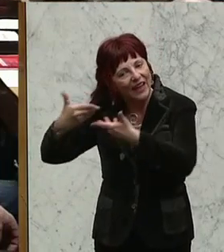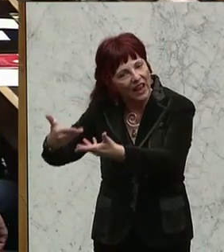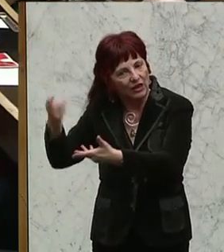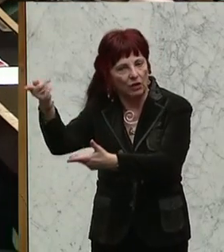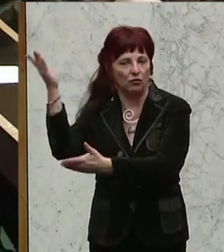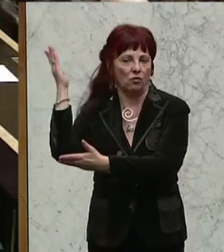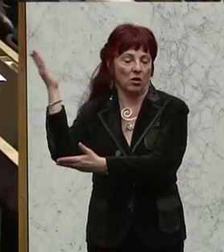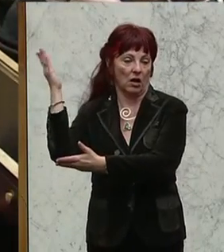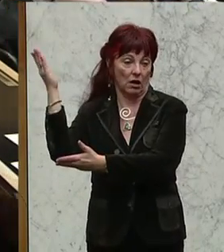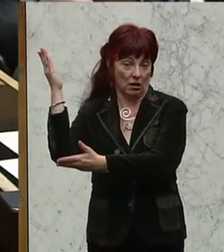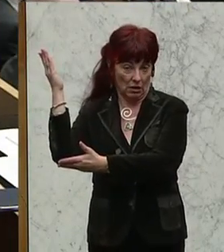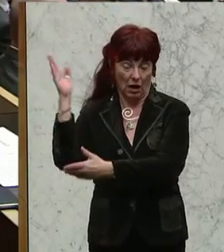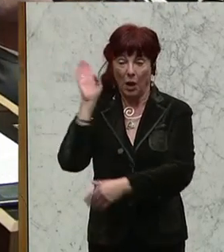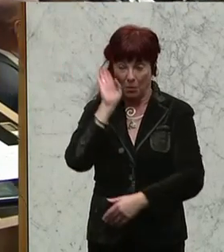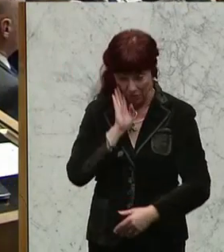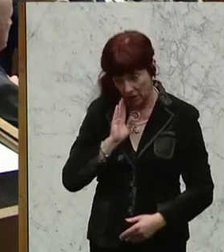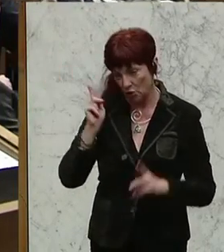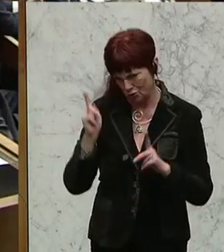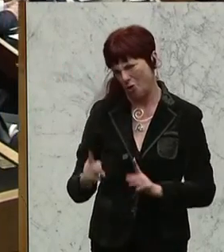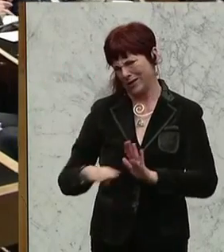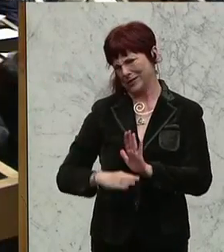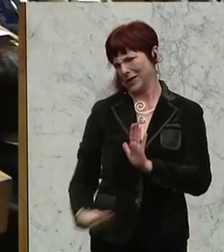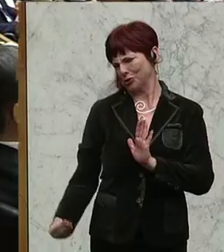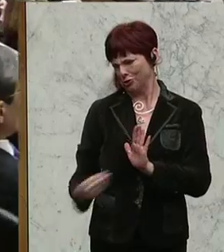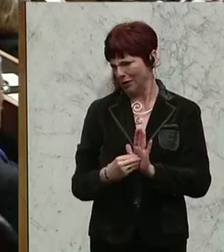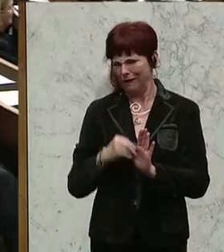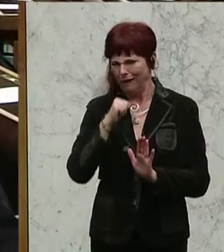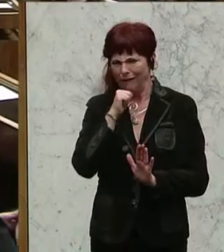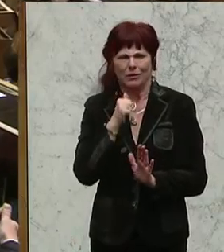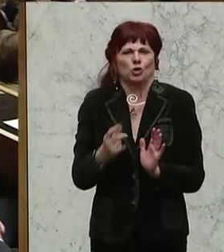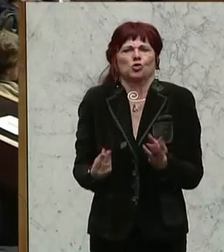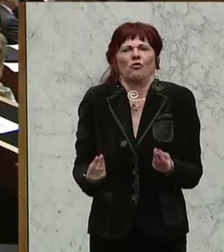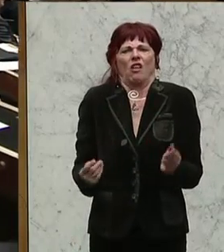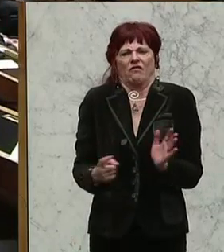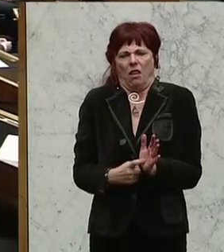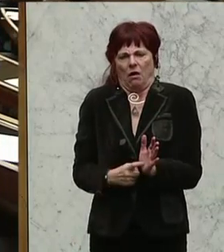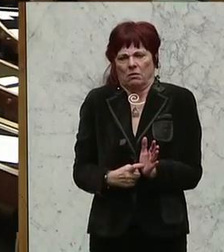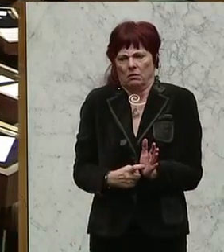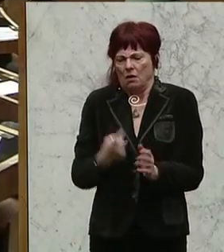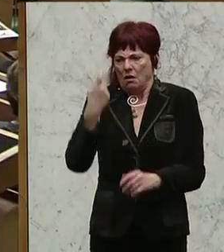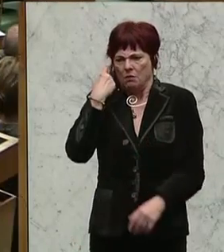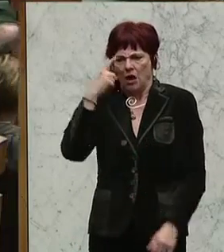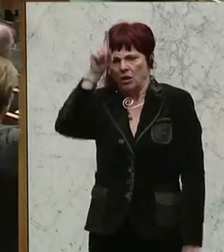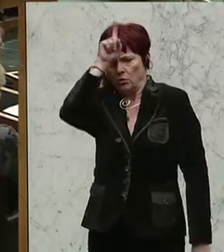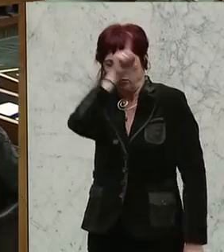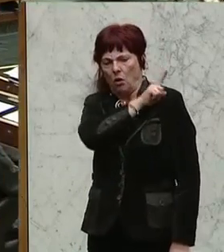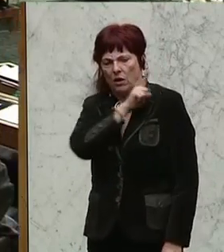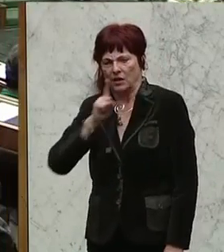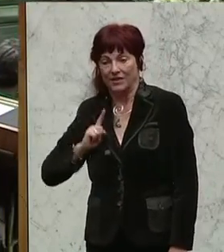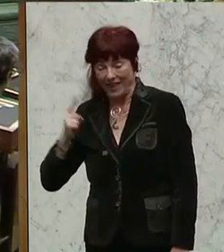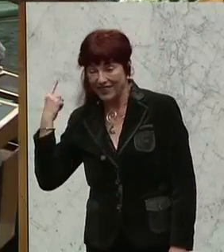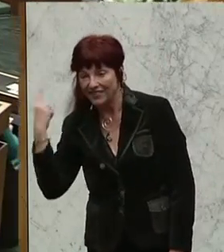unbescheidener Wunsch dass das gesetzlich verankert wird das kann nicht sein dass ein Polizist von dem